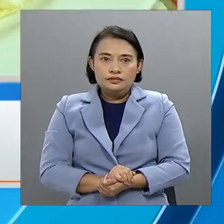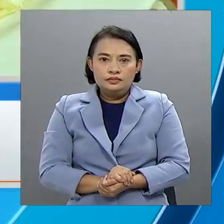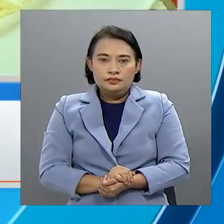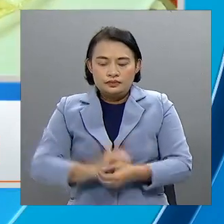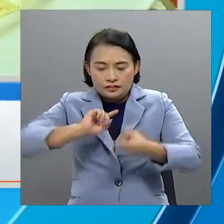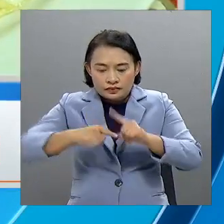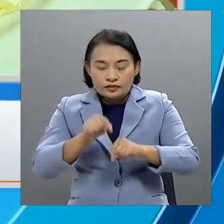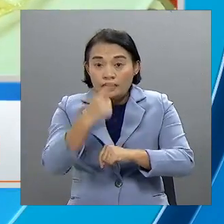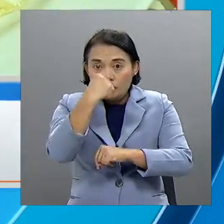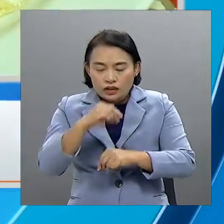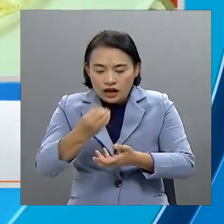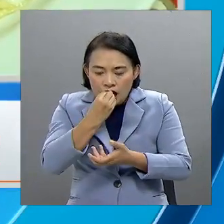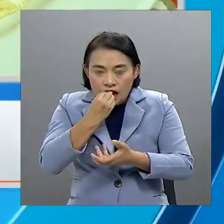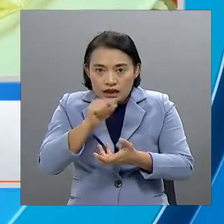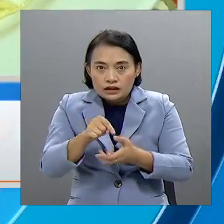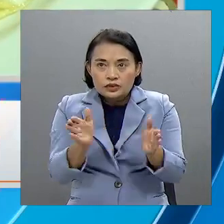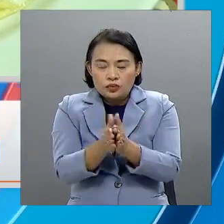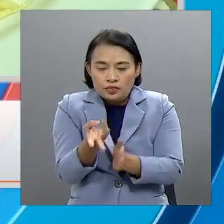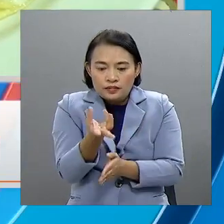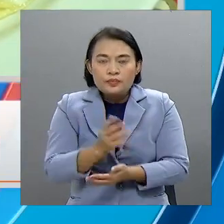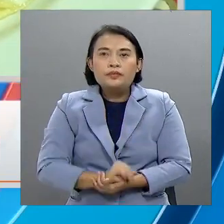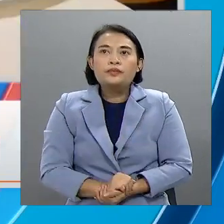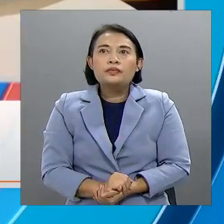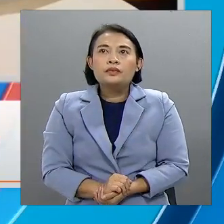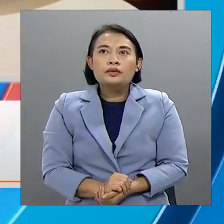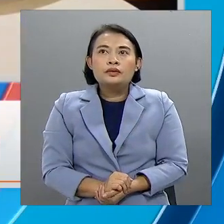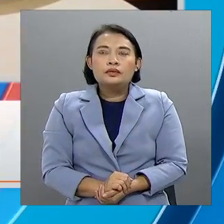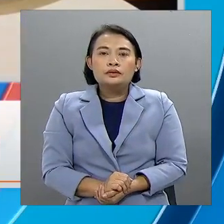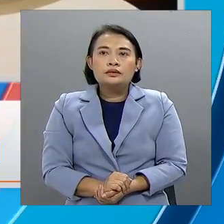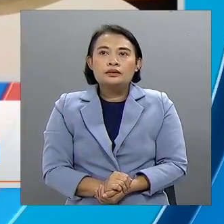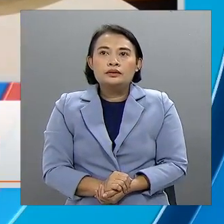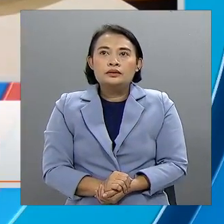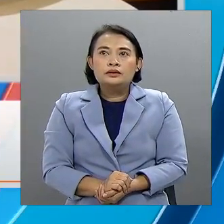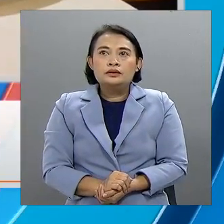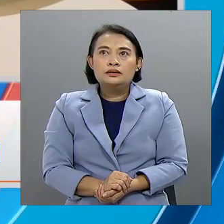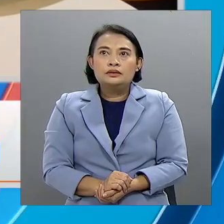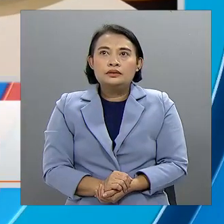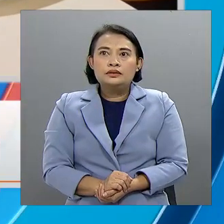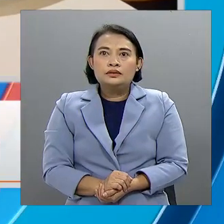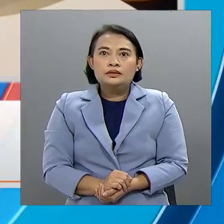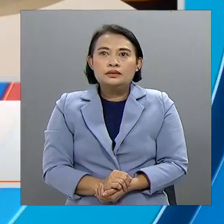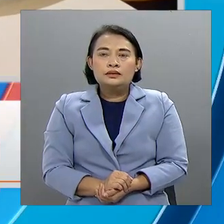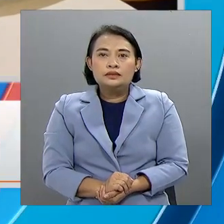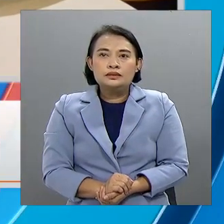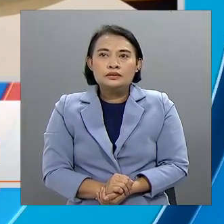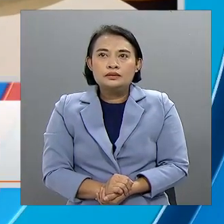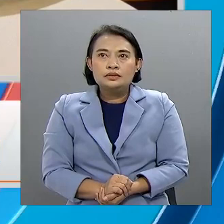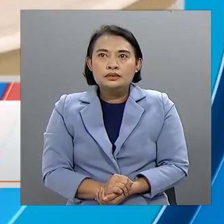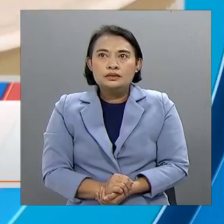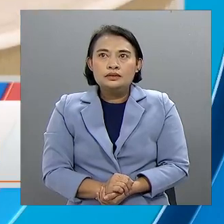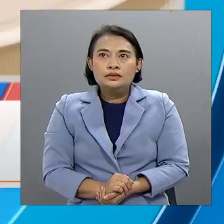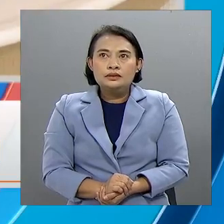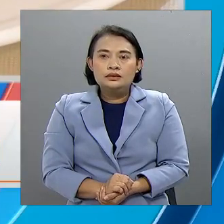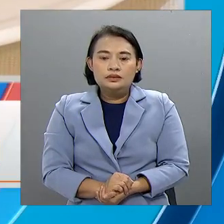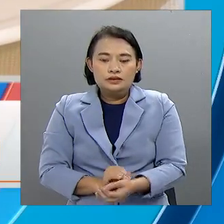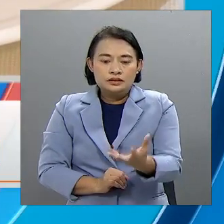ากินข้าวแล้วก็พาไปกินแบบรูปแบบไทยนี่แหละเวลามีอาหารมาเสิร์ฟเยอะๆแล้วมีข้าวตักเนี่ยเขาถามว่าคนไทยจะรู้ได้ยังไง